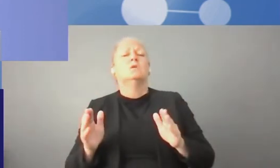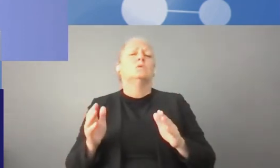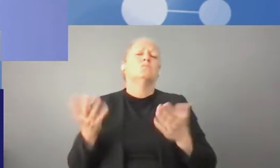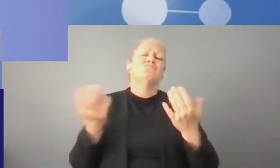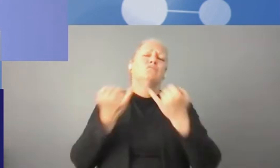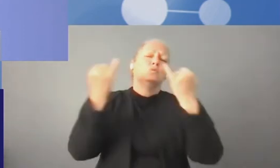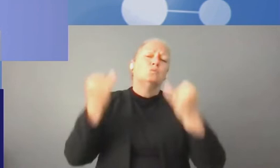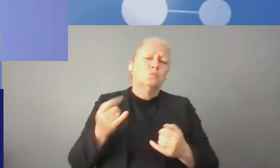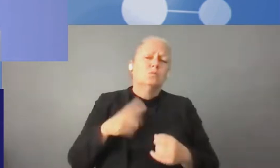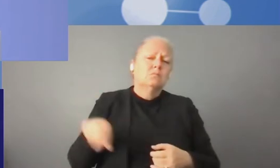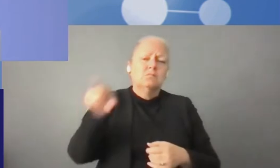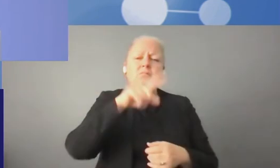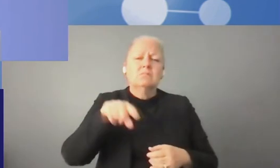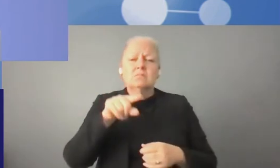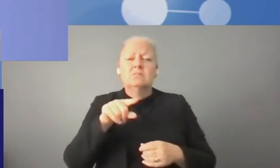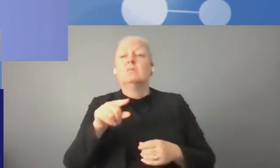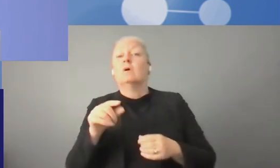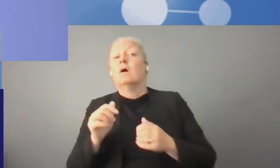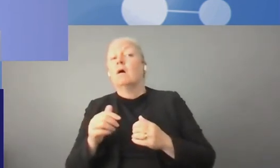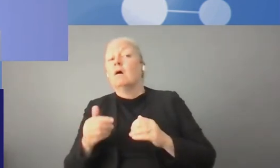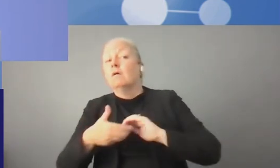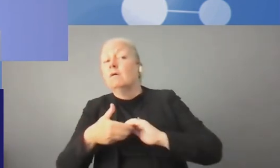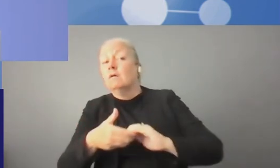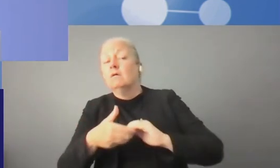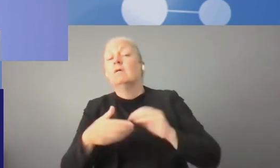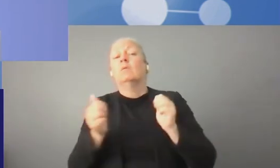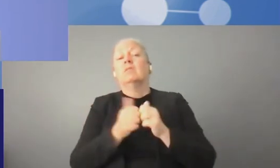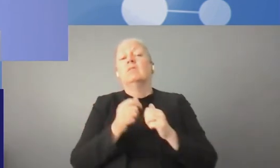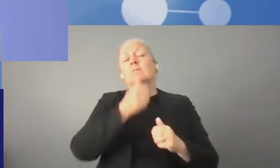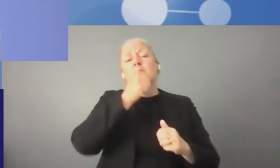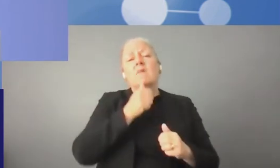国，甚至在欧盟，我们的